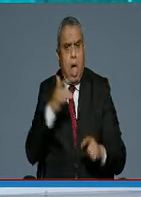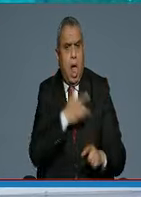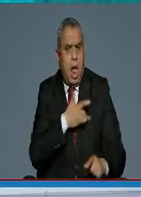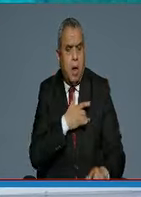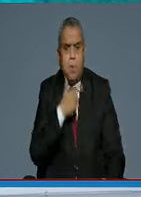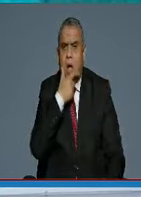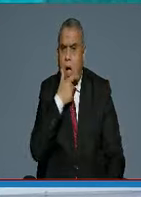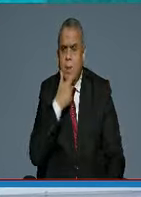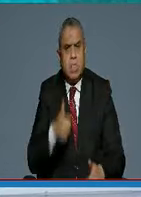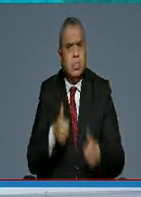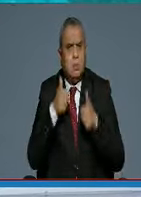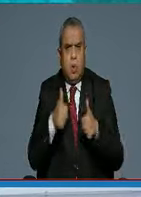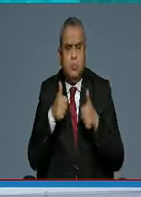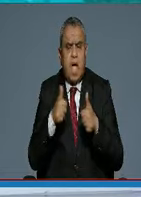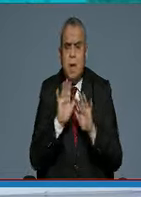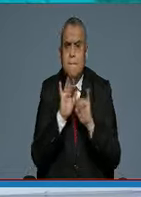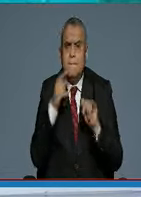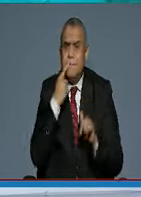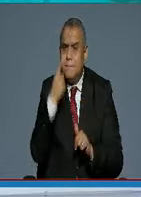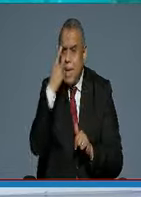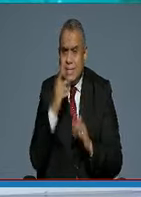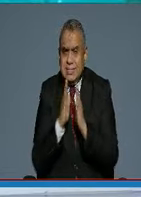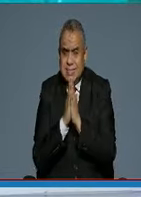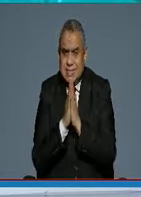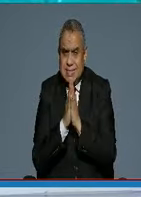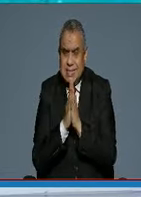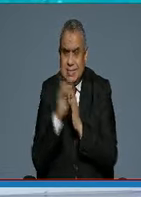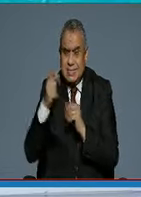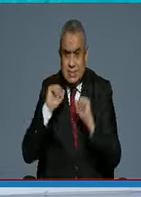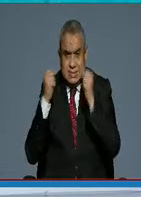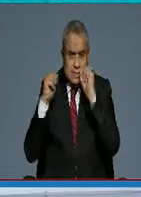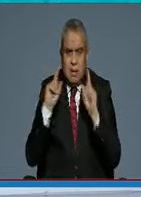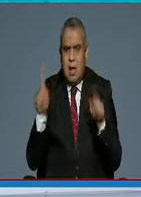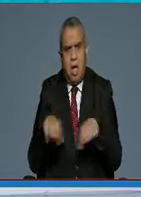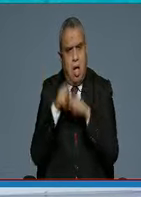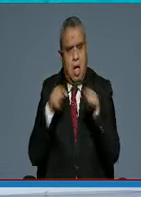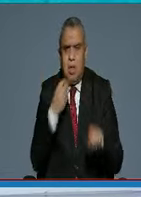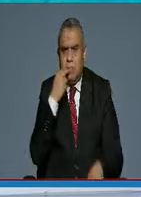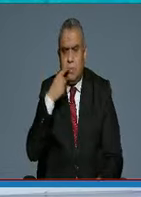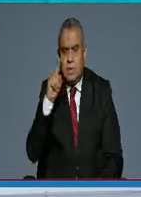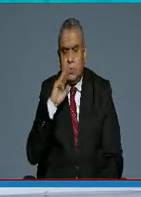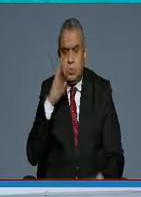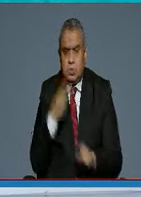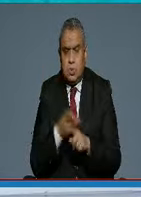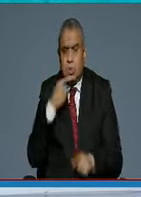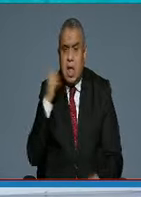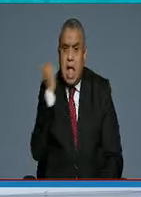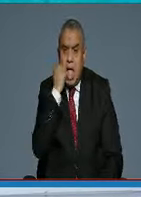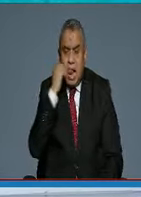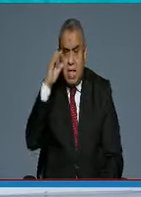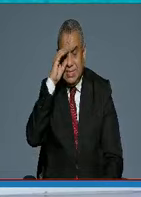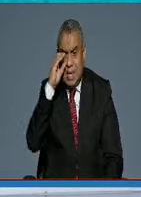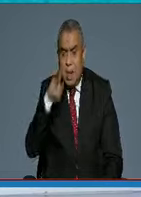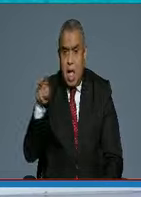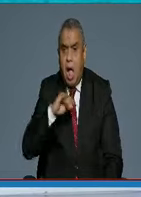وكل شيء نفسي يسيطر على انفعالاته اعتقد احنا كل مباراه الاهلي والزمالك غالبا يعني